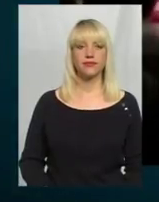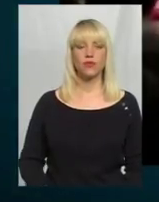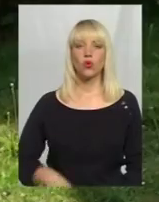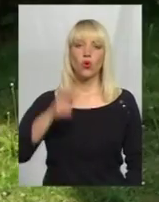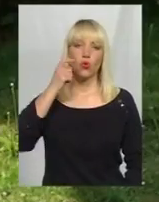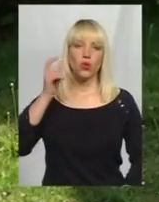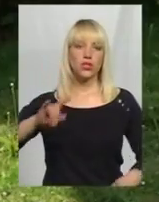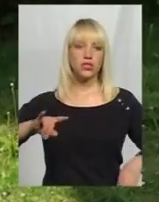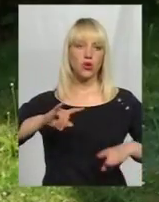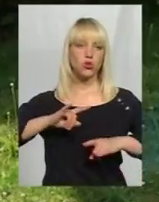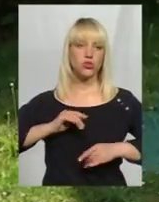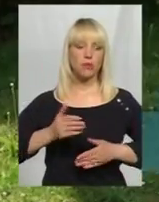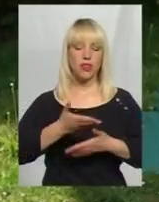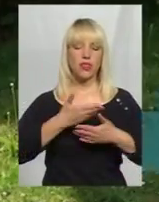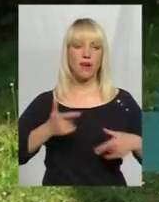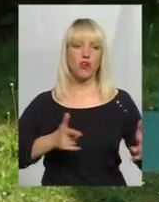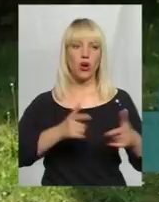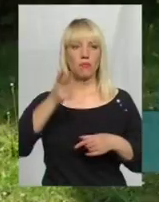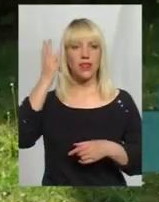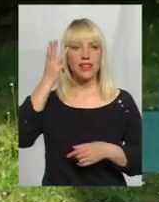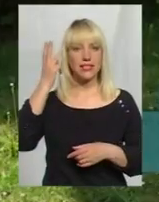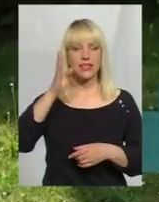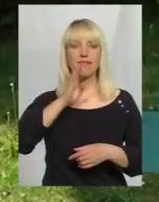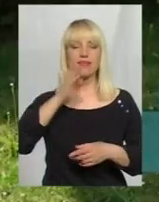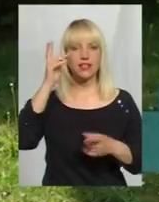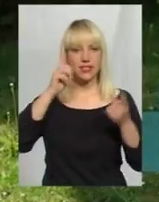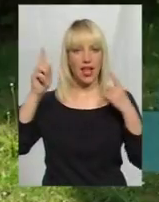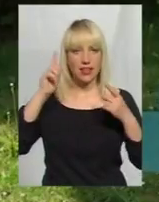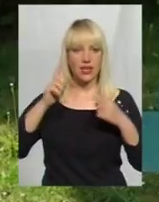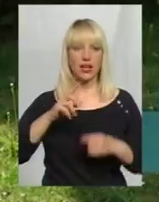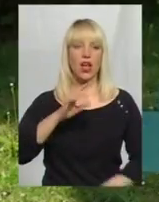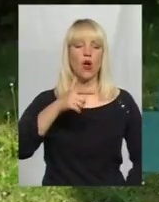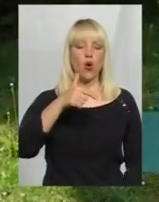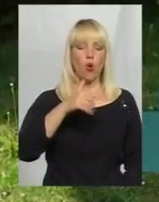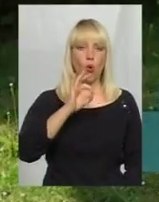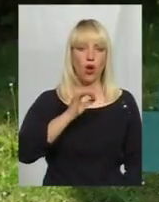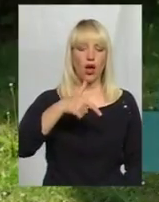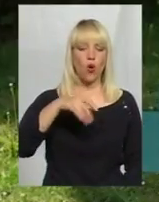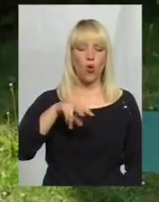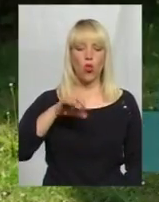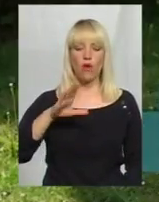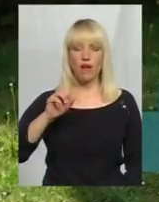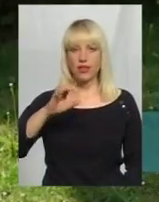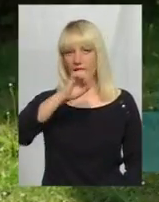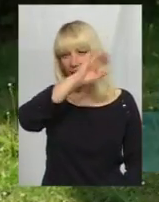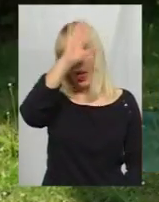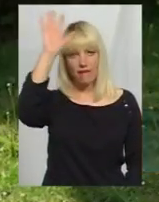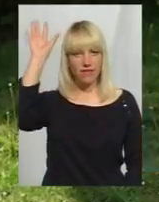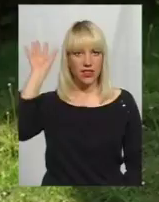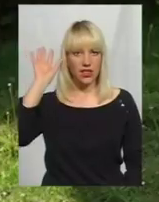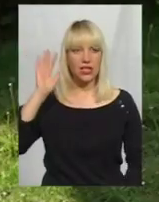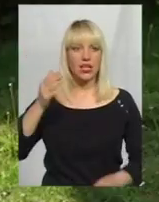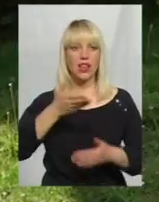Українські костюми нам виготовляла хмельницька дизайнерка Ольга Головата. А вінки дизайнерські